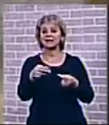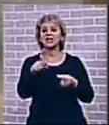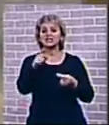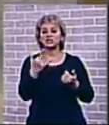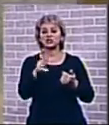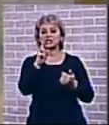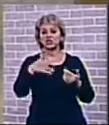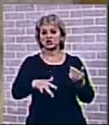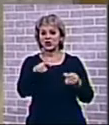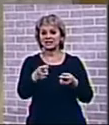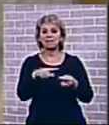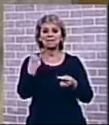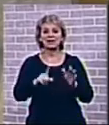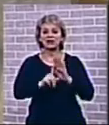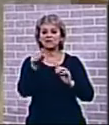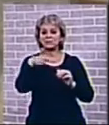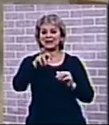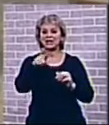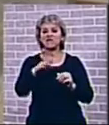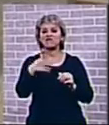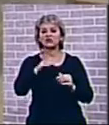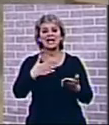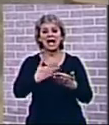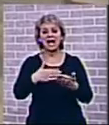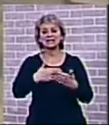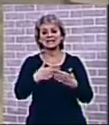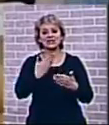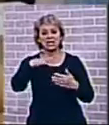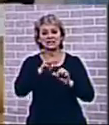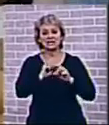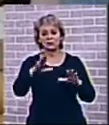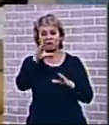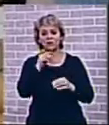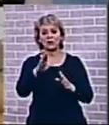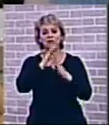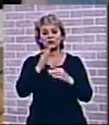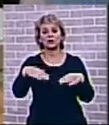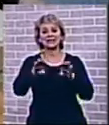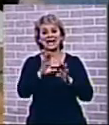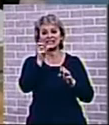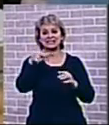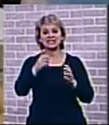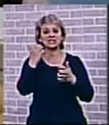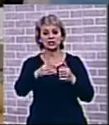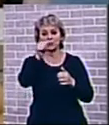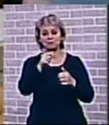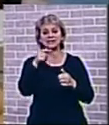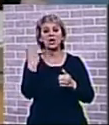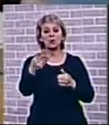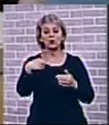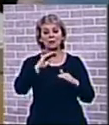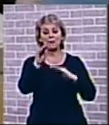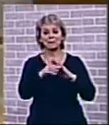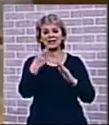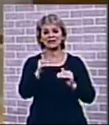у кишечной инфекции самый пик. Просто вирусы летом активнее распространяются с водой и по воздуху. Так, в Сальске в середине месяца под их атаку